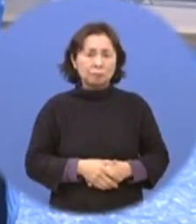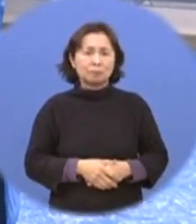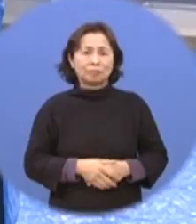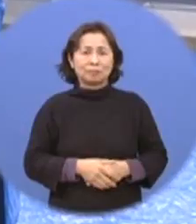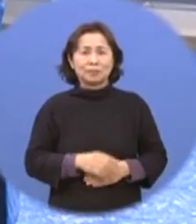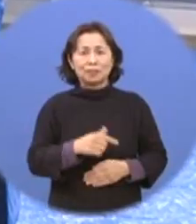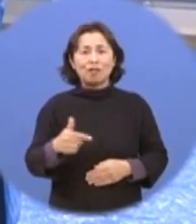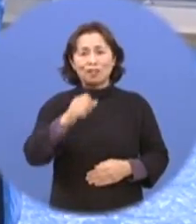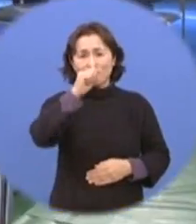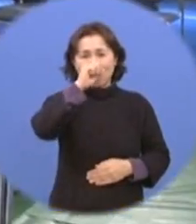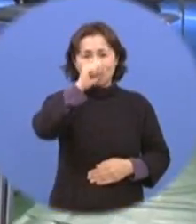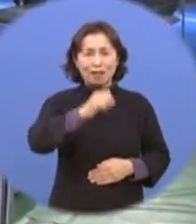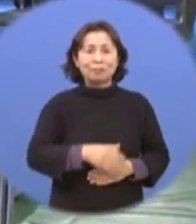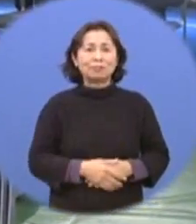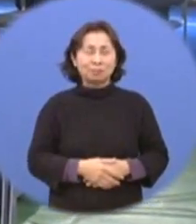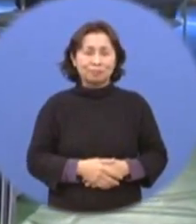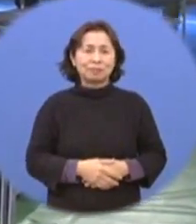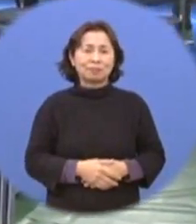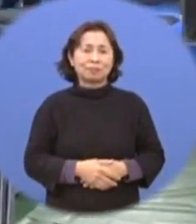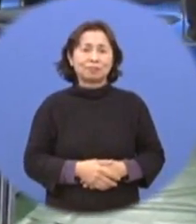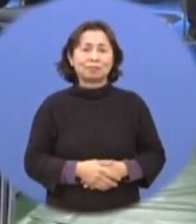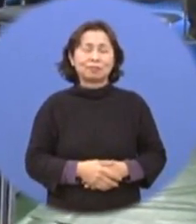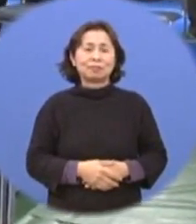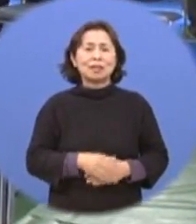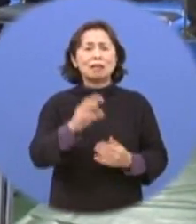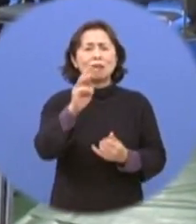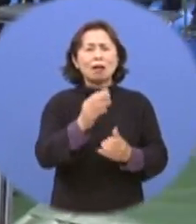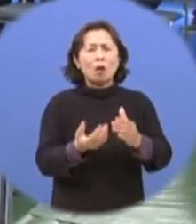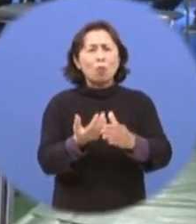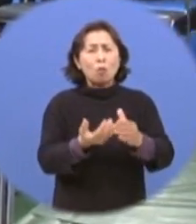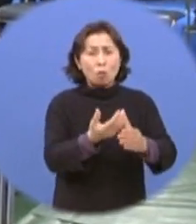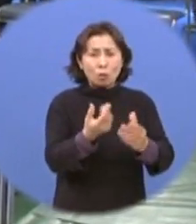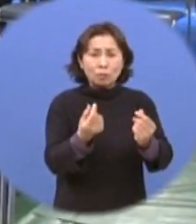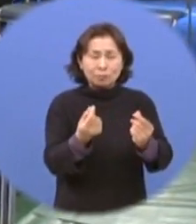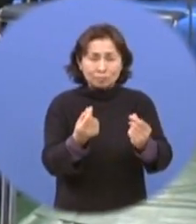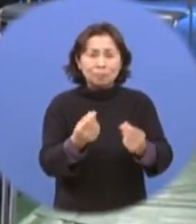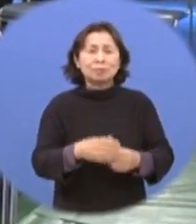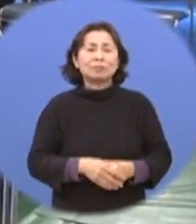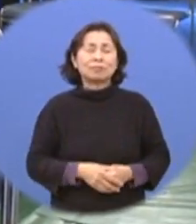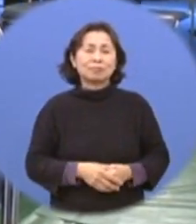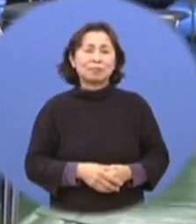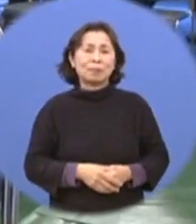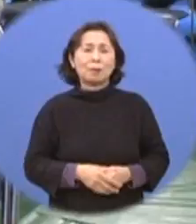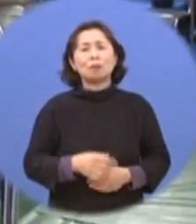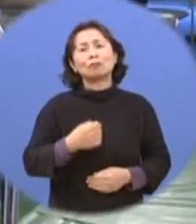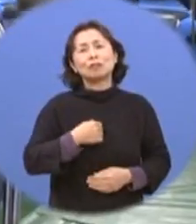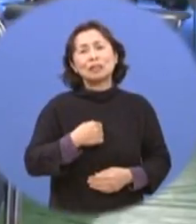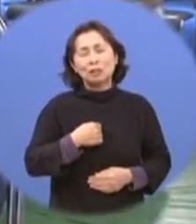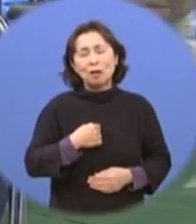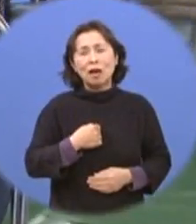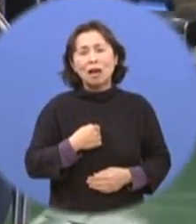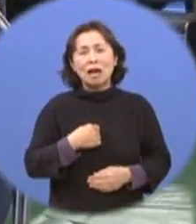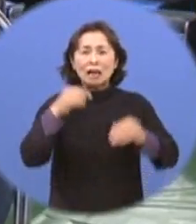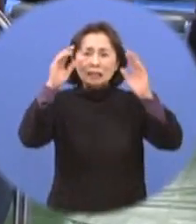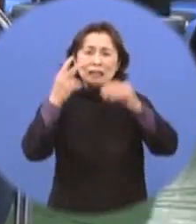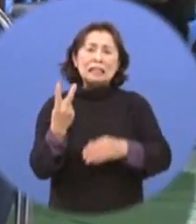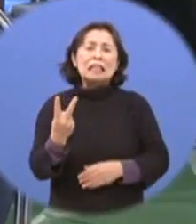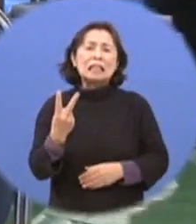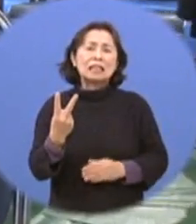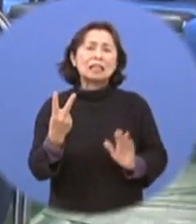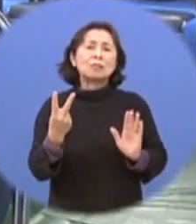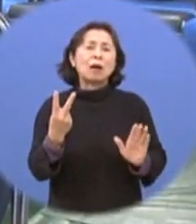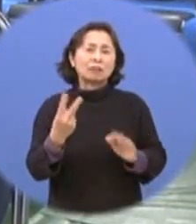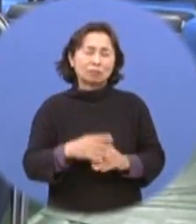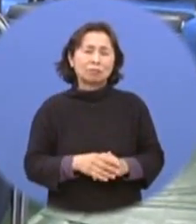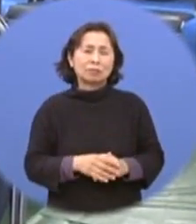良かったです次災害も最近多いいいでに聴いてるからその